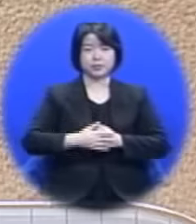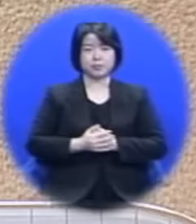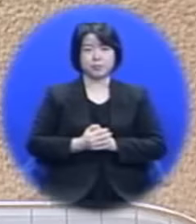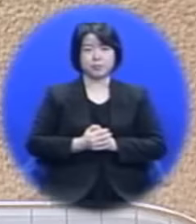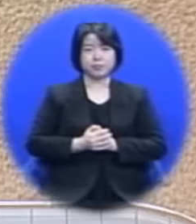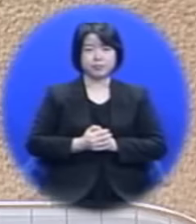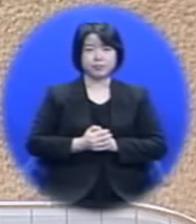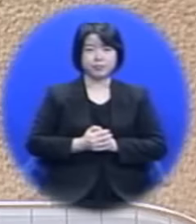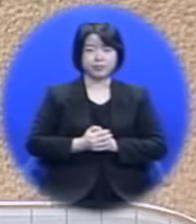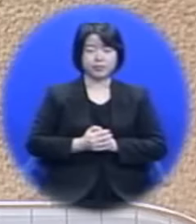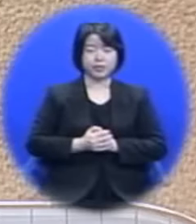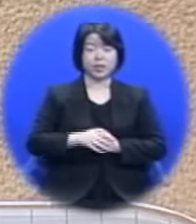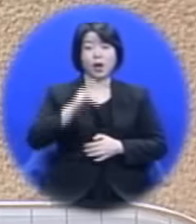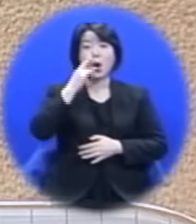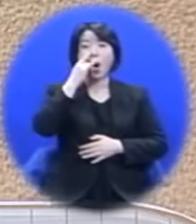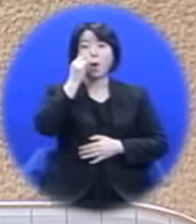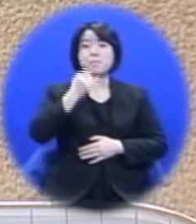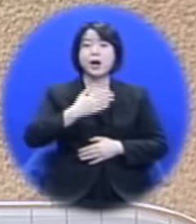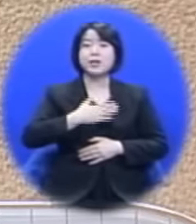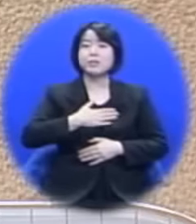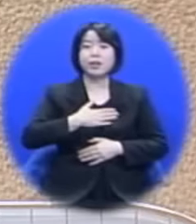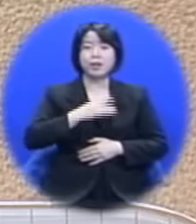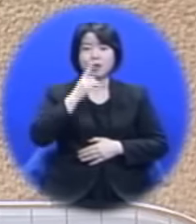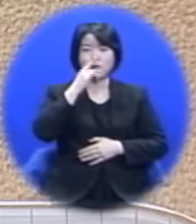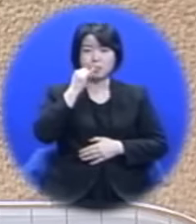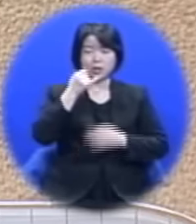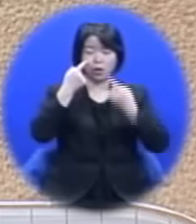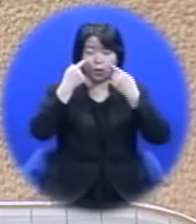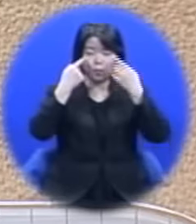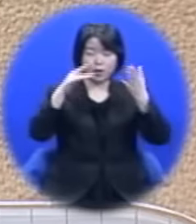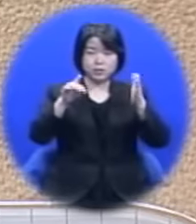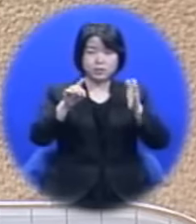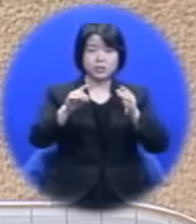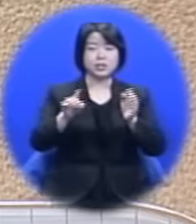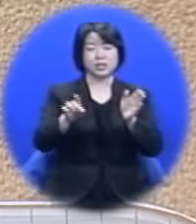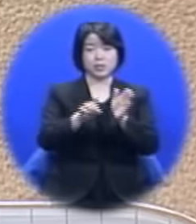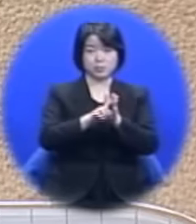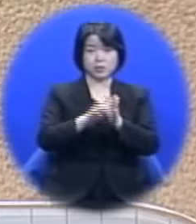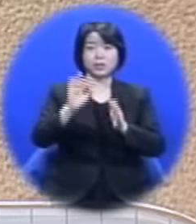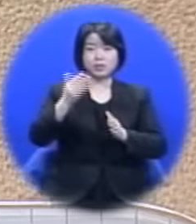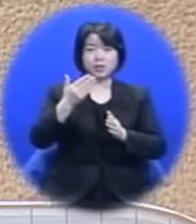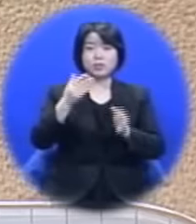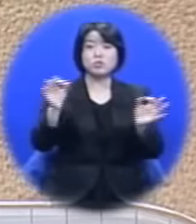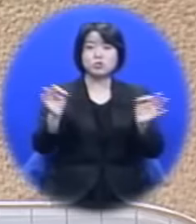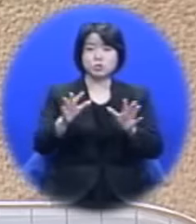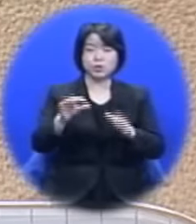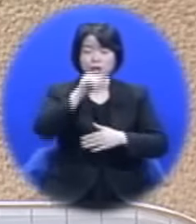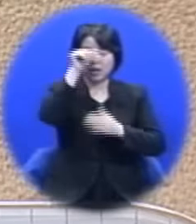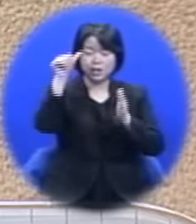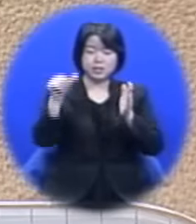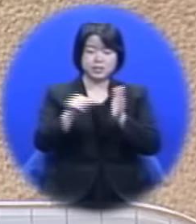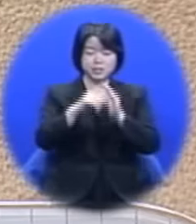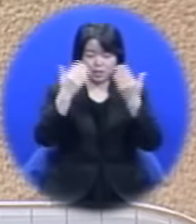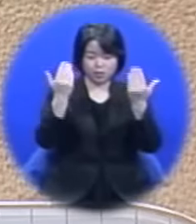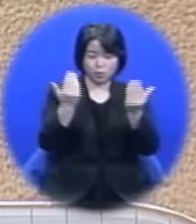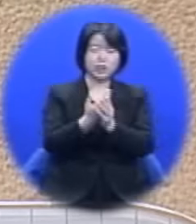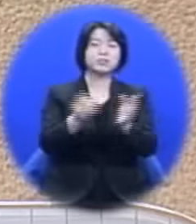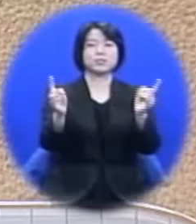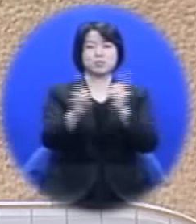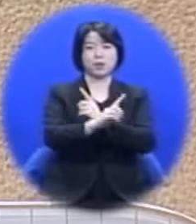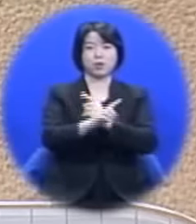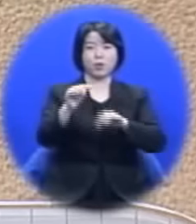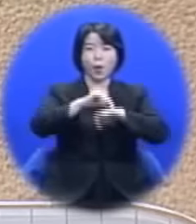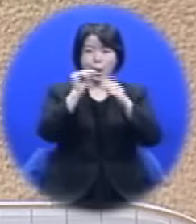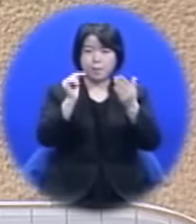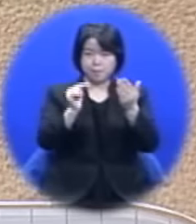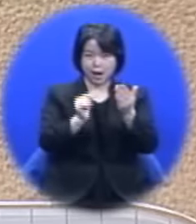느껴지더라 엄마가 내 엄마라는 사실이 확인되는 순간에 인생이 바뀌어 버렸어요 마음도